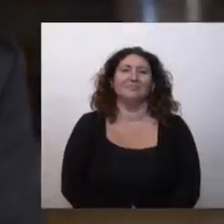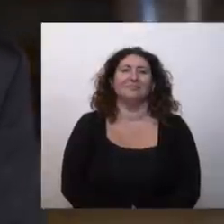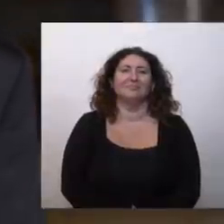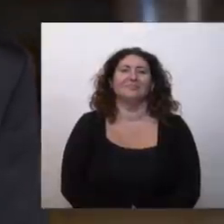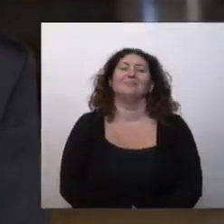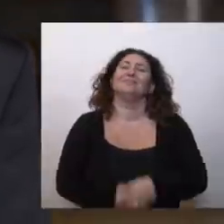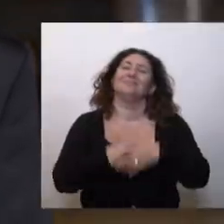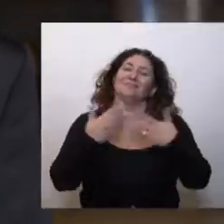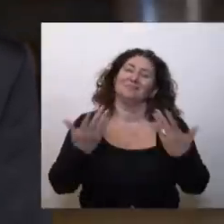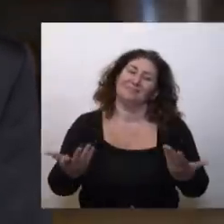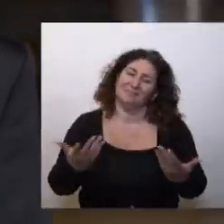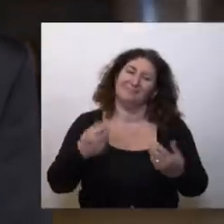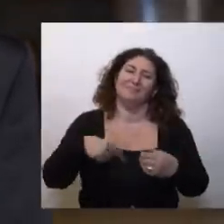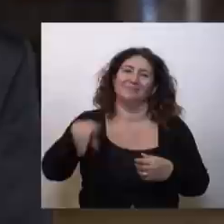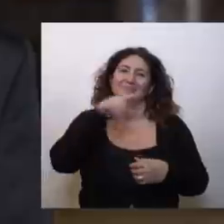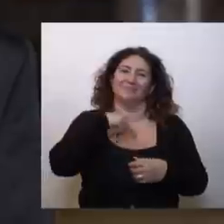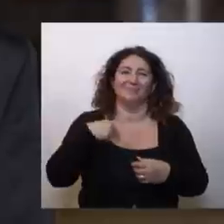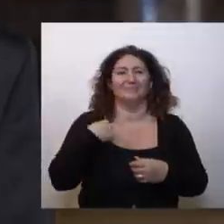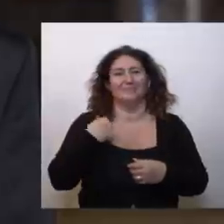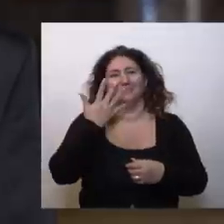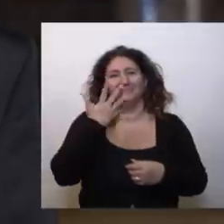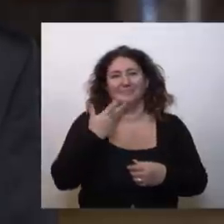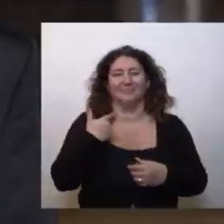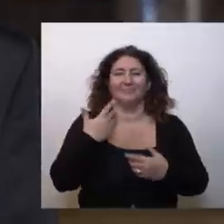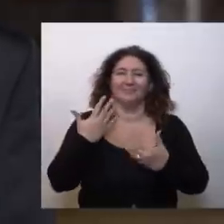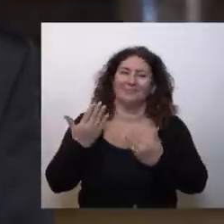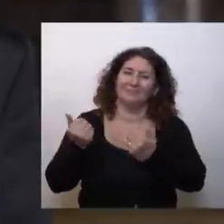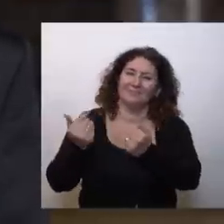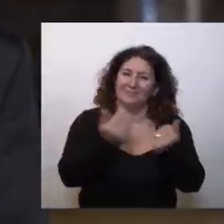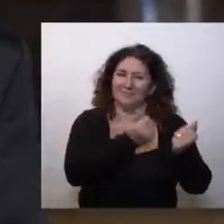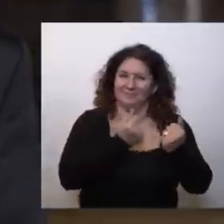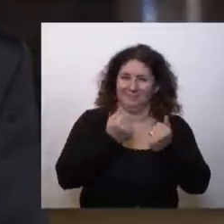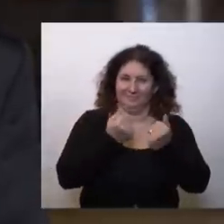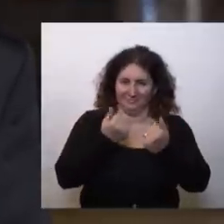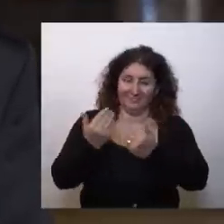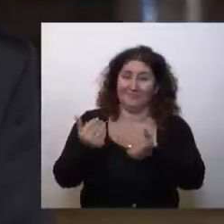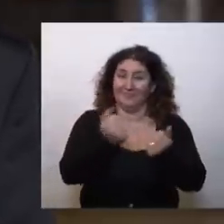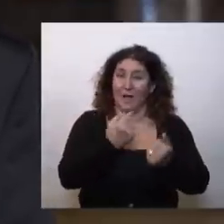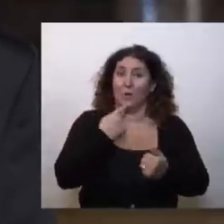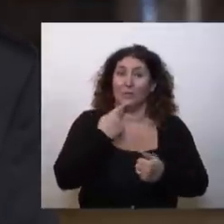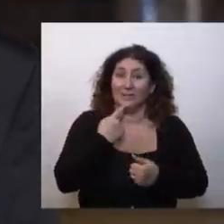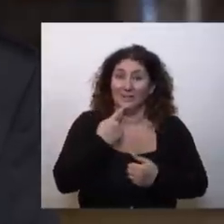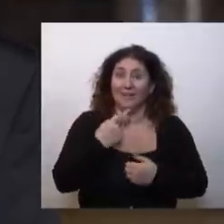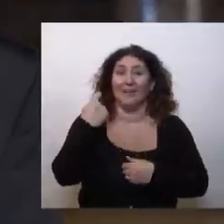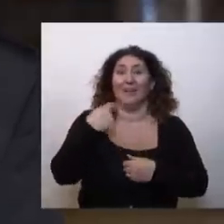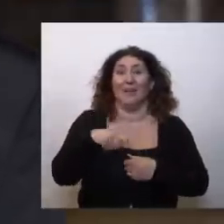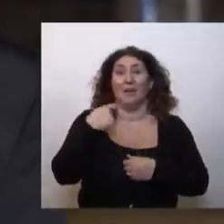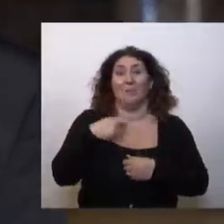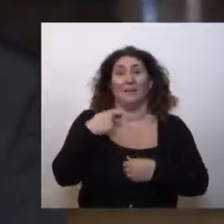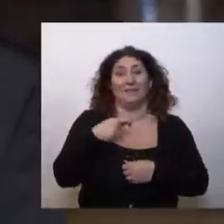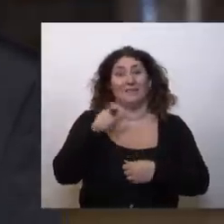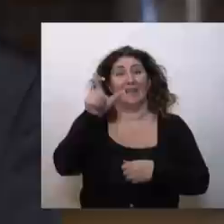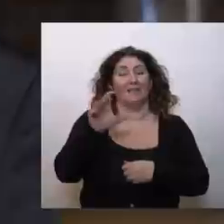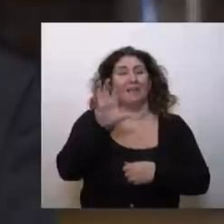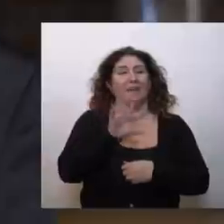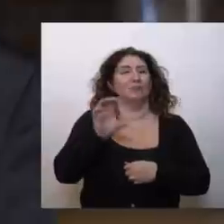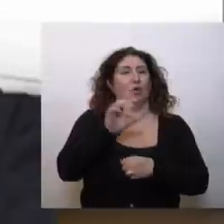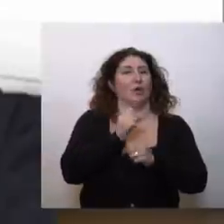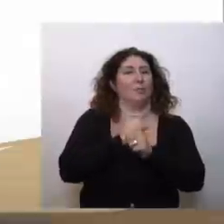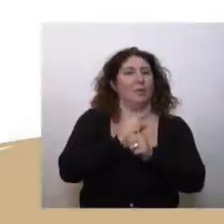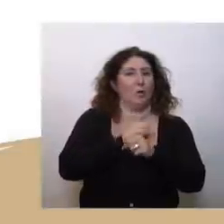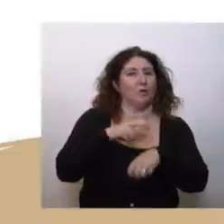Accogliamo ora il saluto che vuole rivolgere a tutti il Presidente della Regione Piemonte, dottor Alberto Cirio.